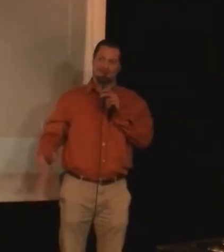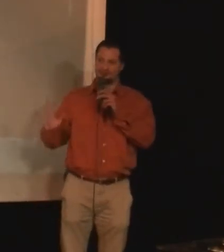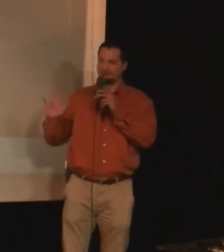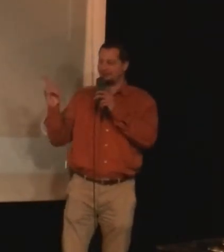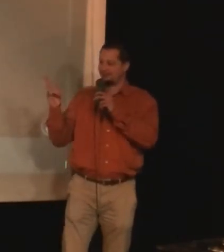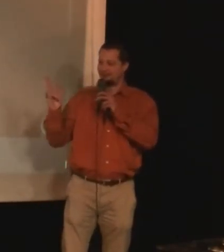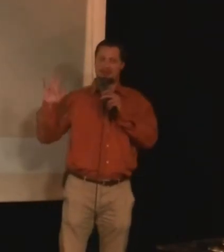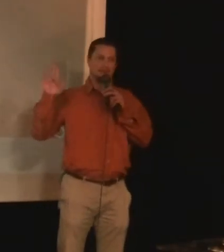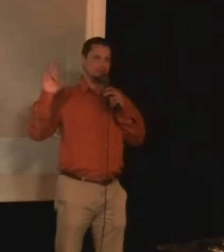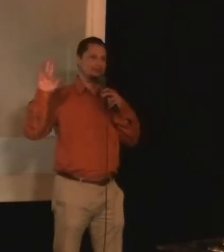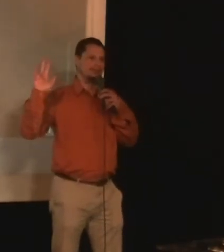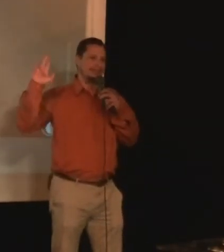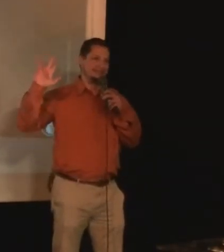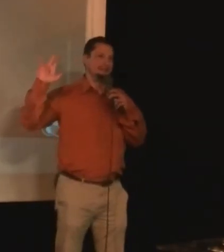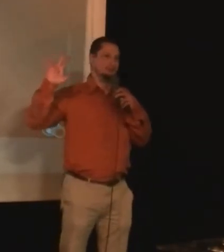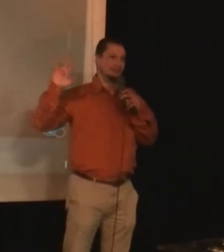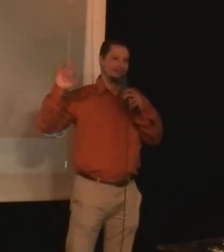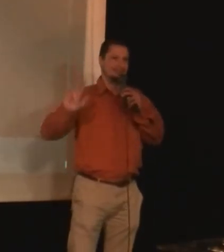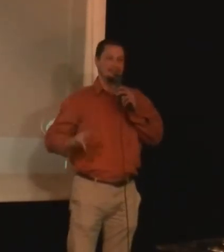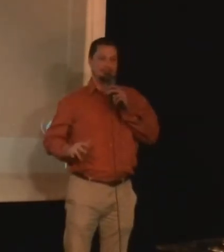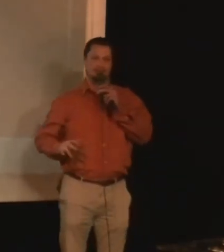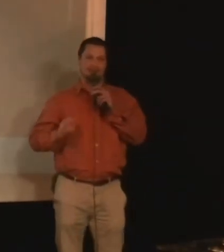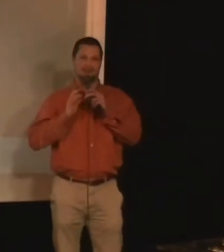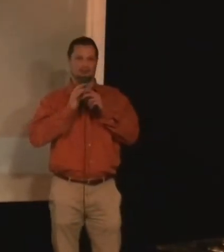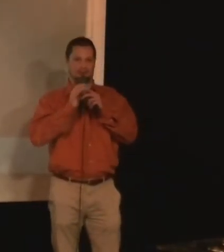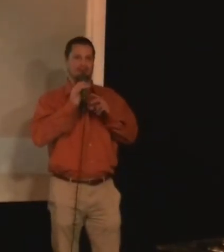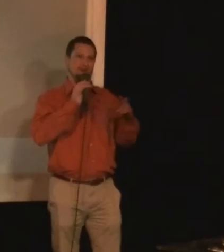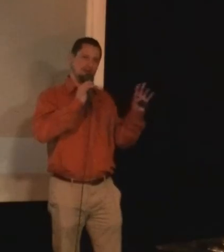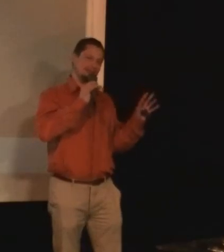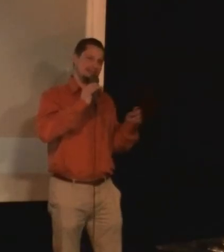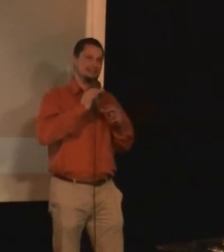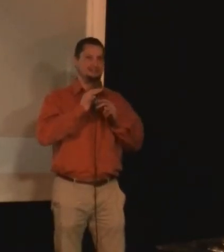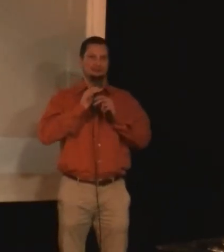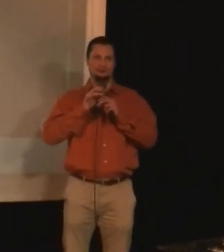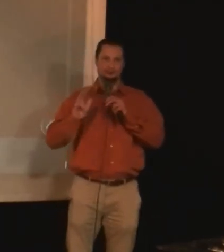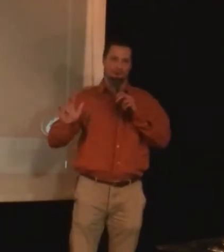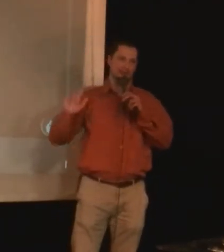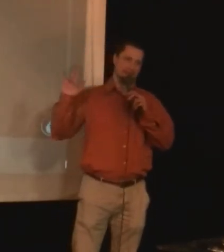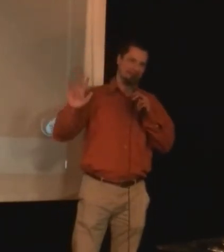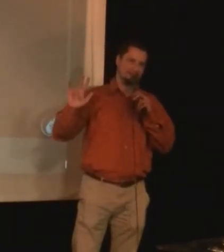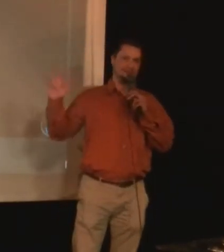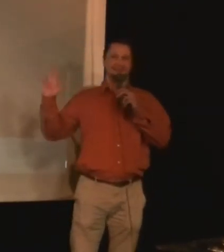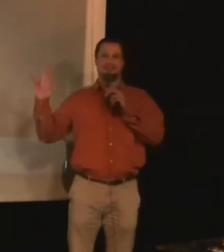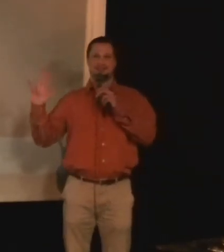ami meglepő lehet. Ez például egy asztalosnak a névjele volt,